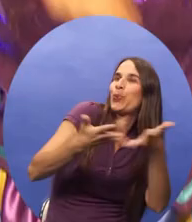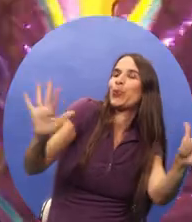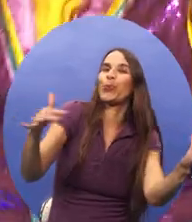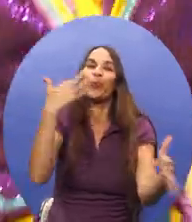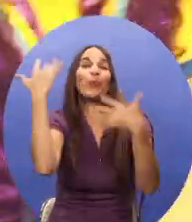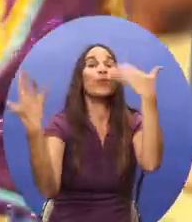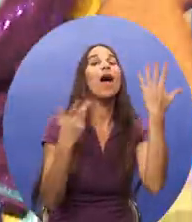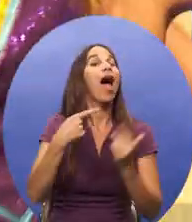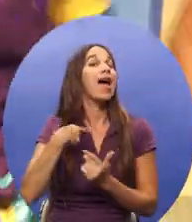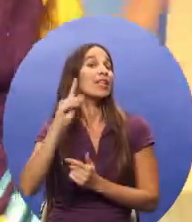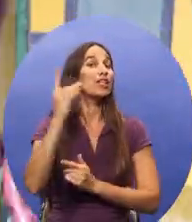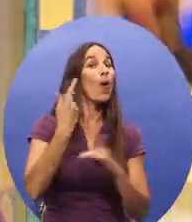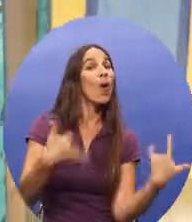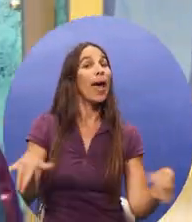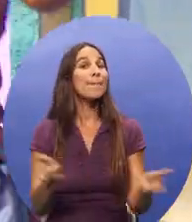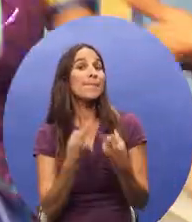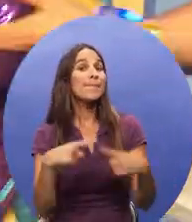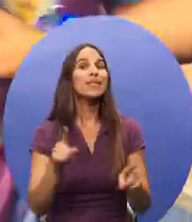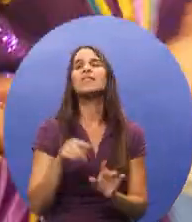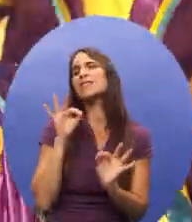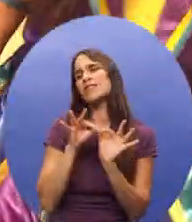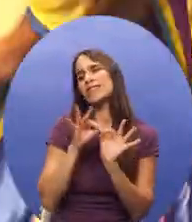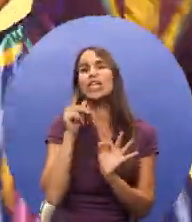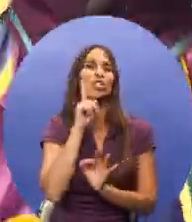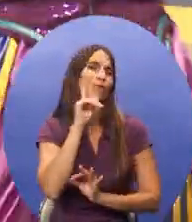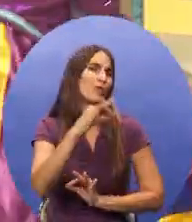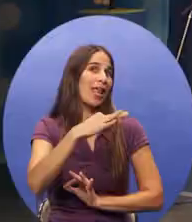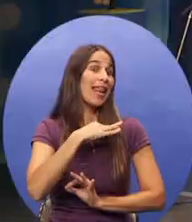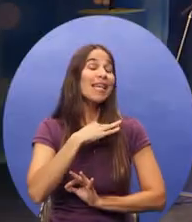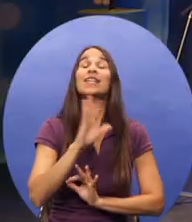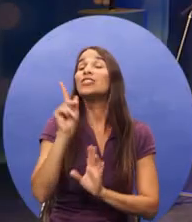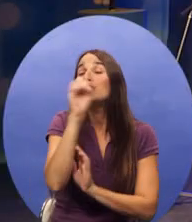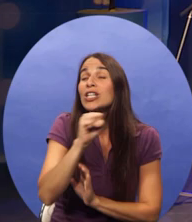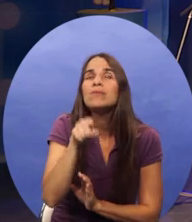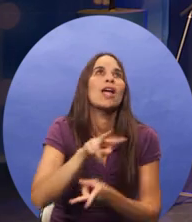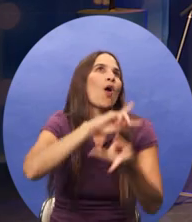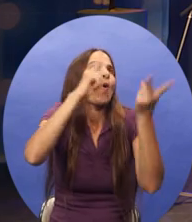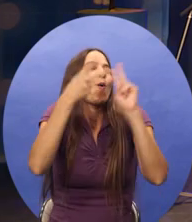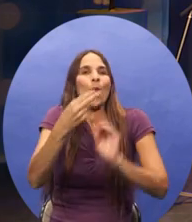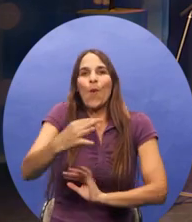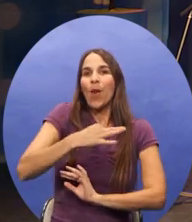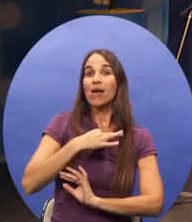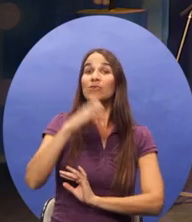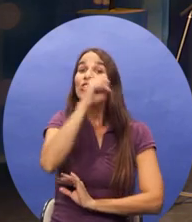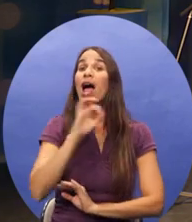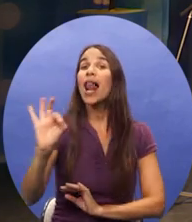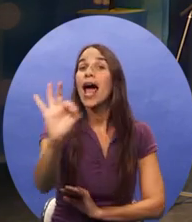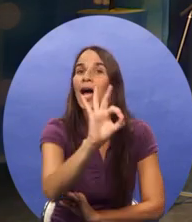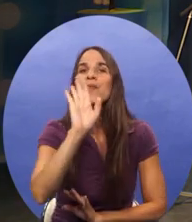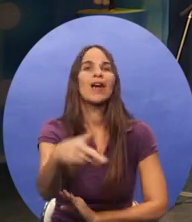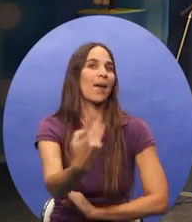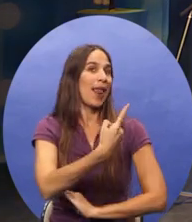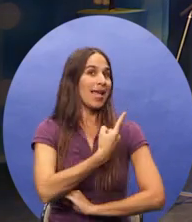כי אני דרורמי, זה הכל וזהו שמי. השירים הם עולמי, שר